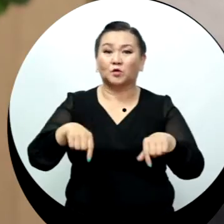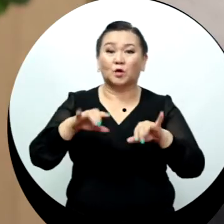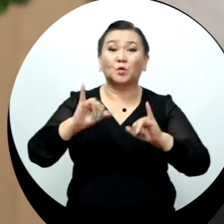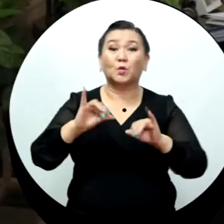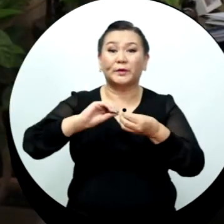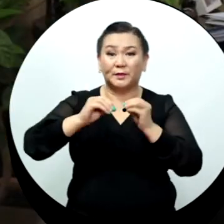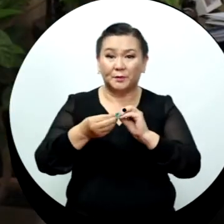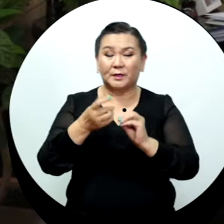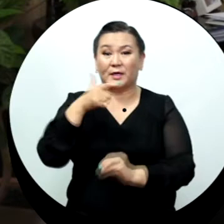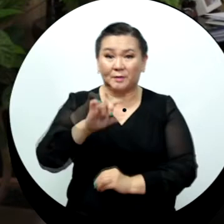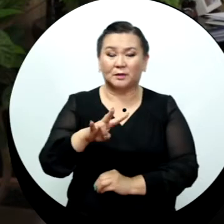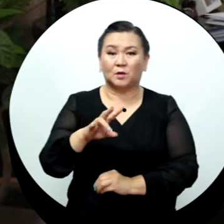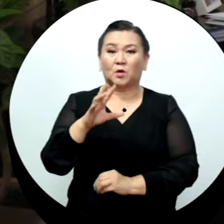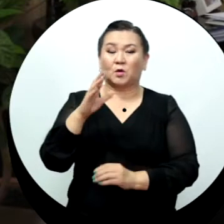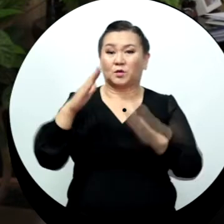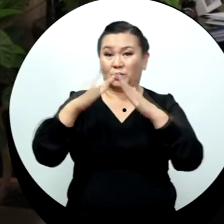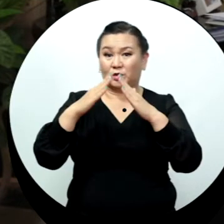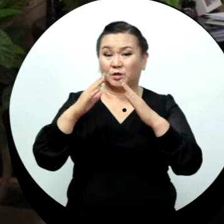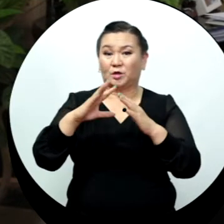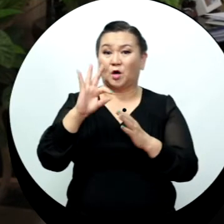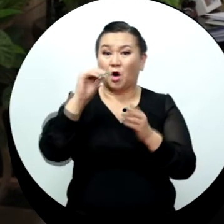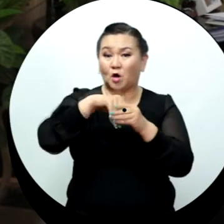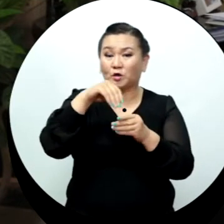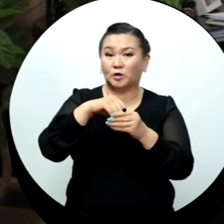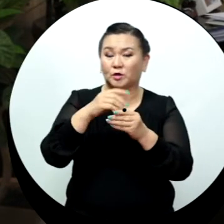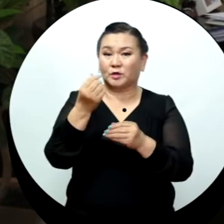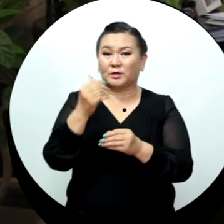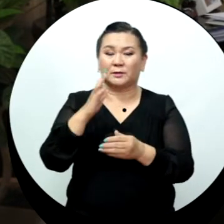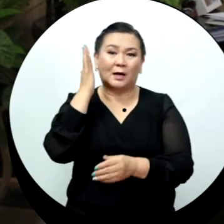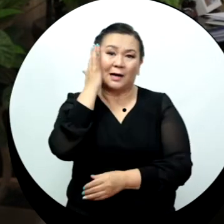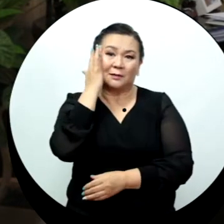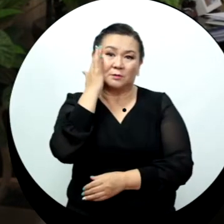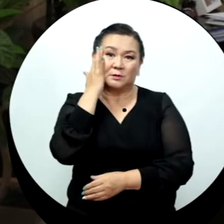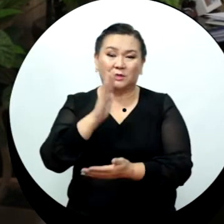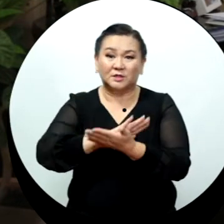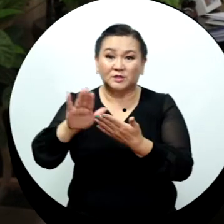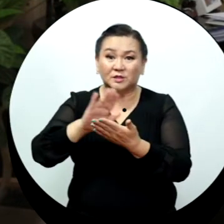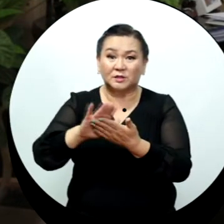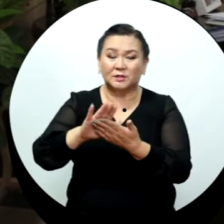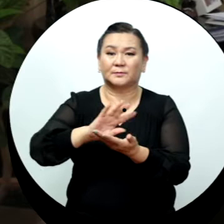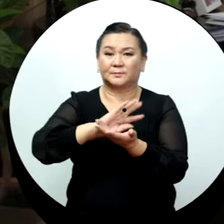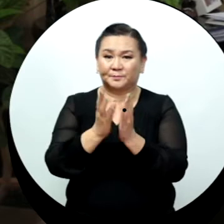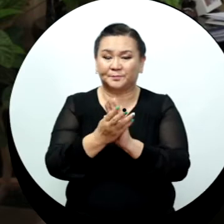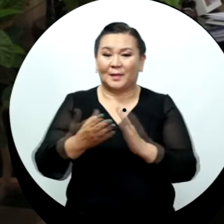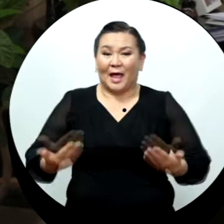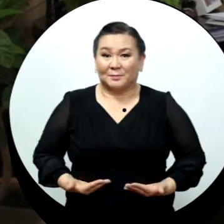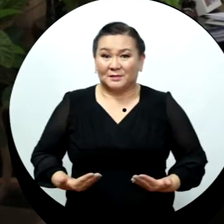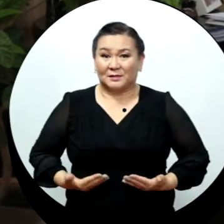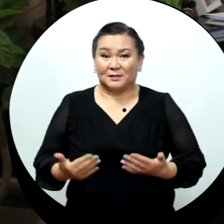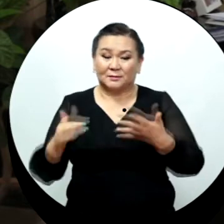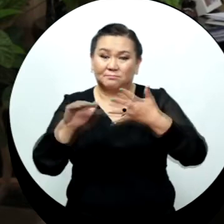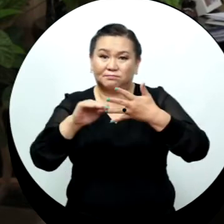хийх вэ гэхээр өрхийн орлогыг орлуулан тооцох аргачлалаа шинчилнэ. Буюу тухайн өрхүүдийн амжиргааг тогтоох